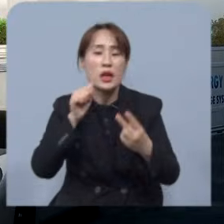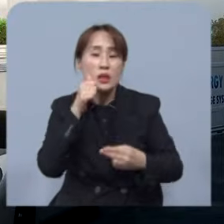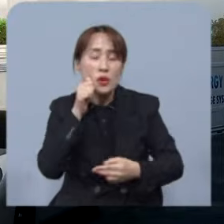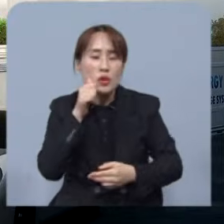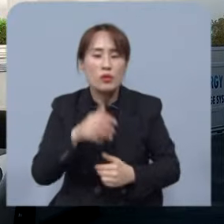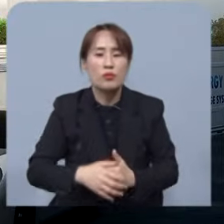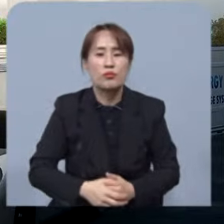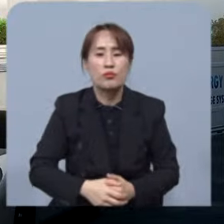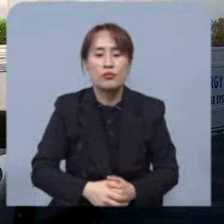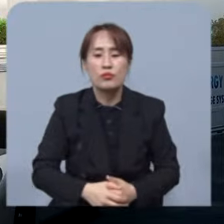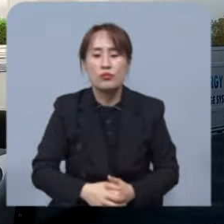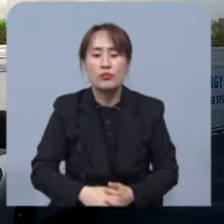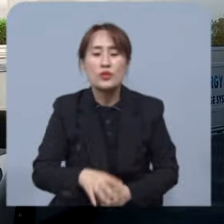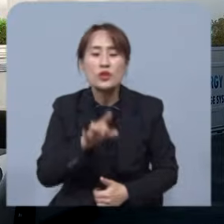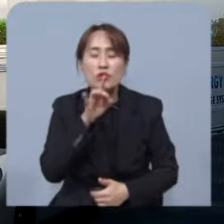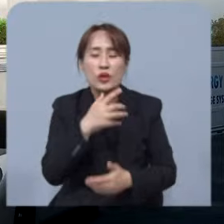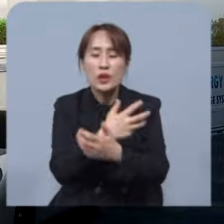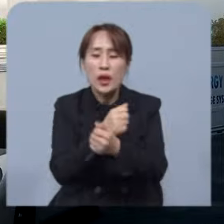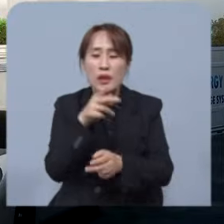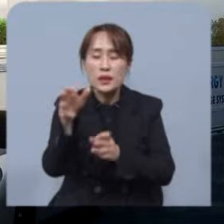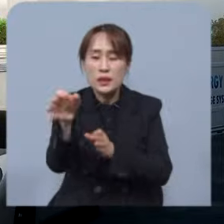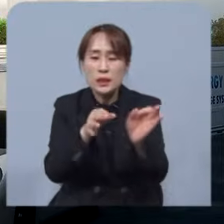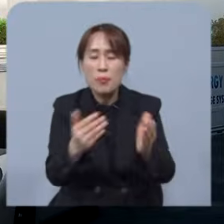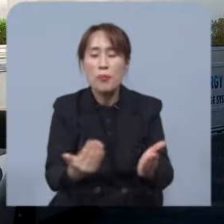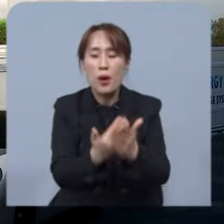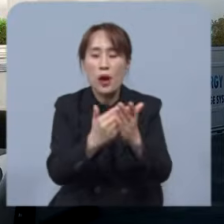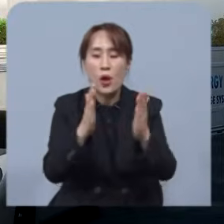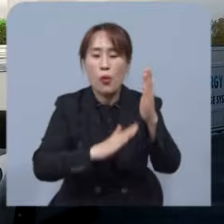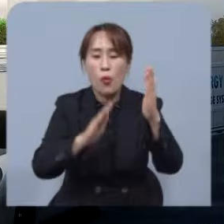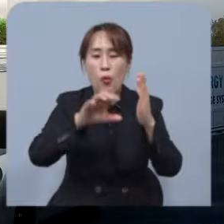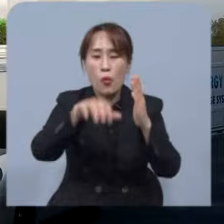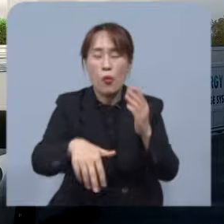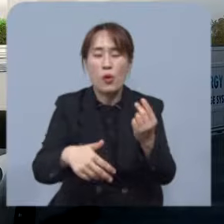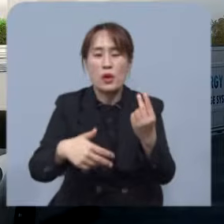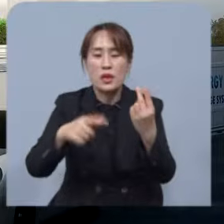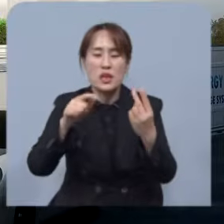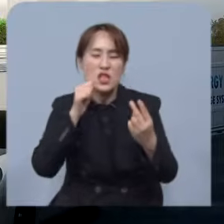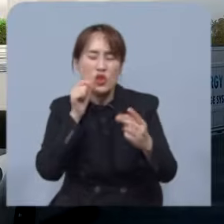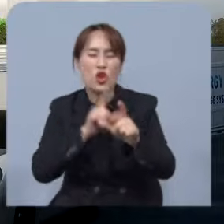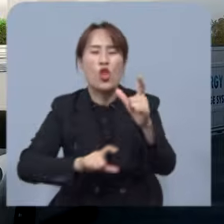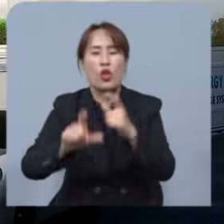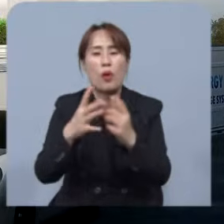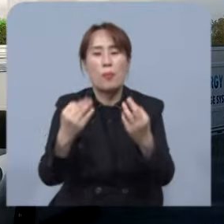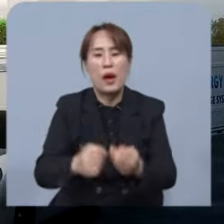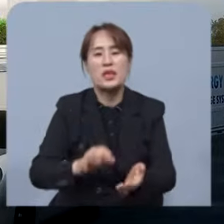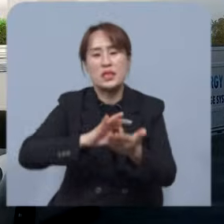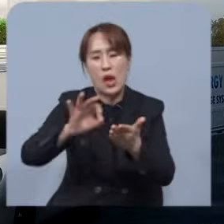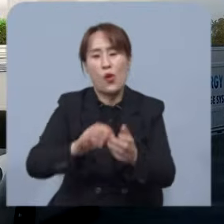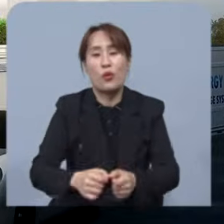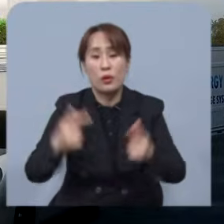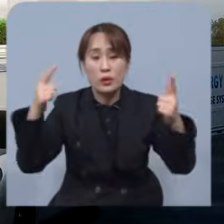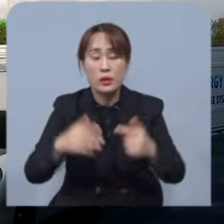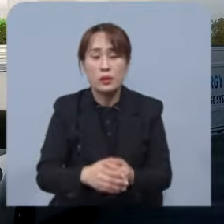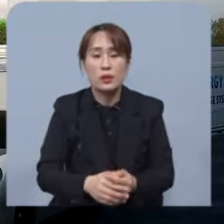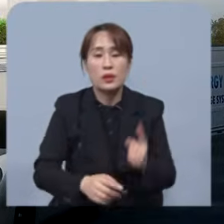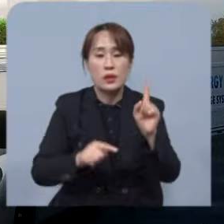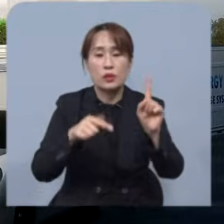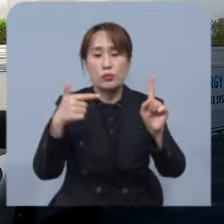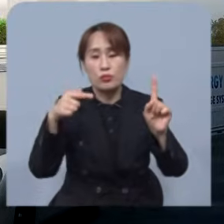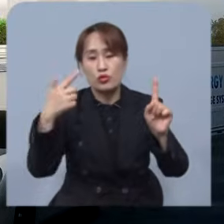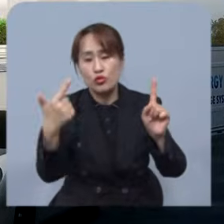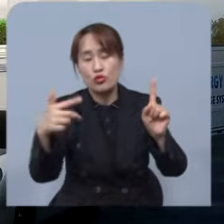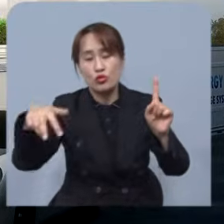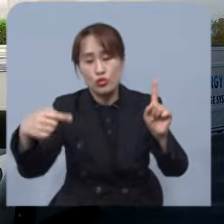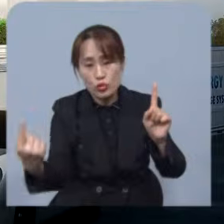분야에서 베스 중앙계약 시장 활성화를 통해 공공 분야의 2차 전지 수요를 확충해 나가고, 약 1.6조 원